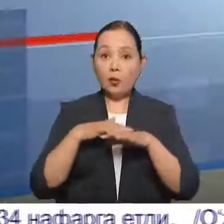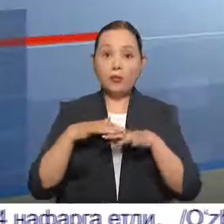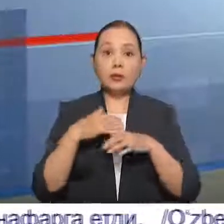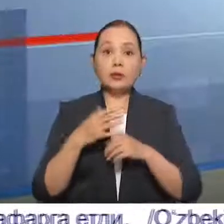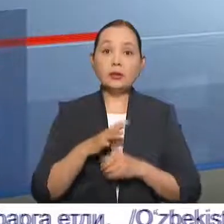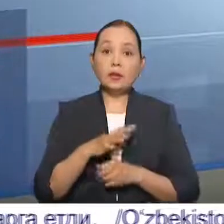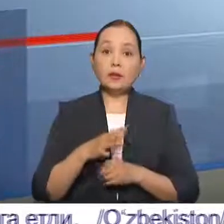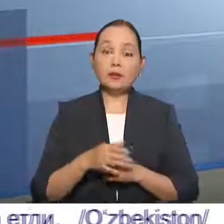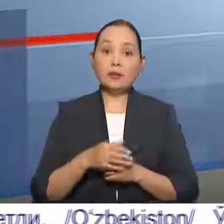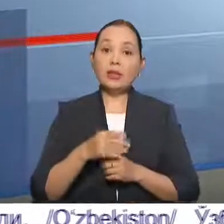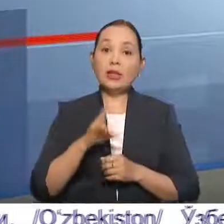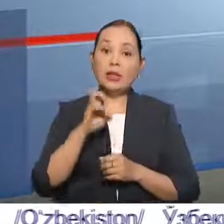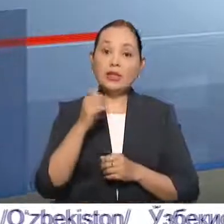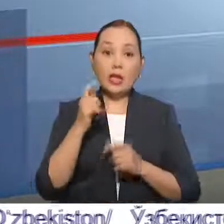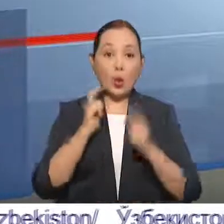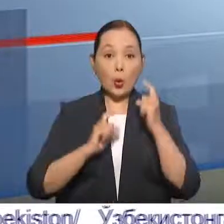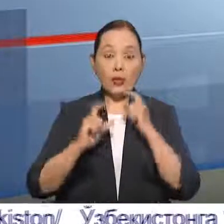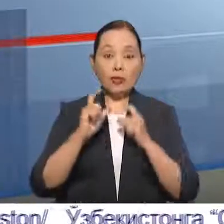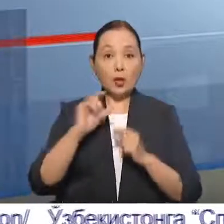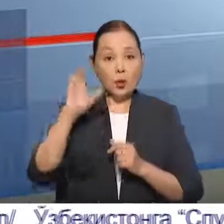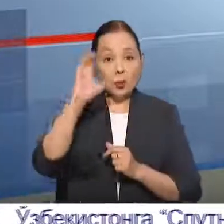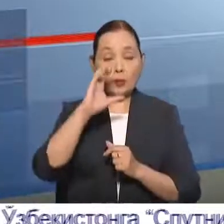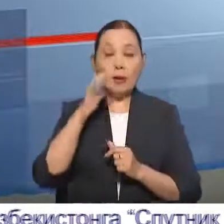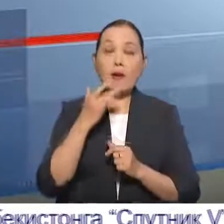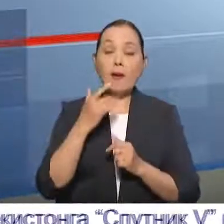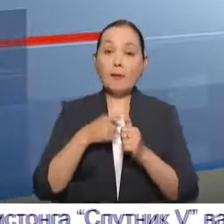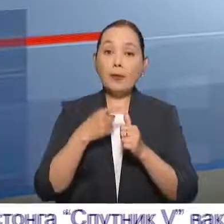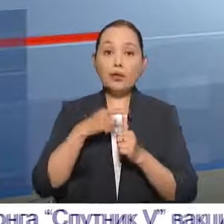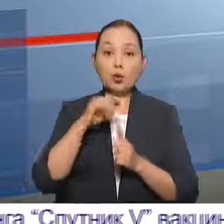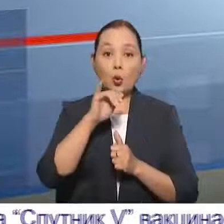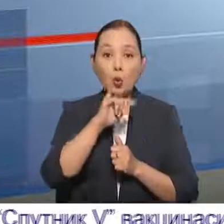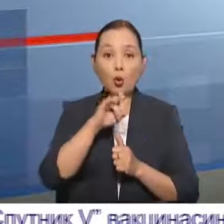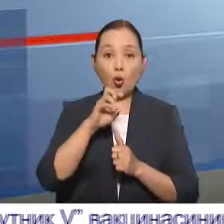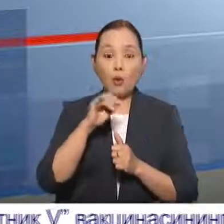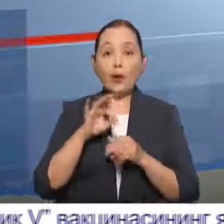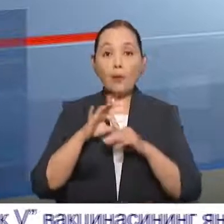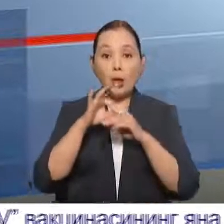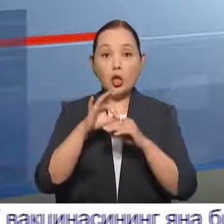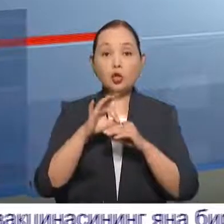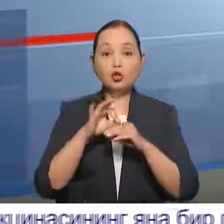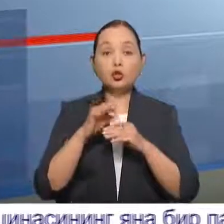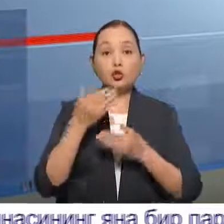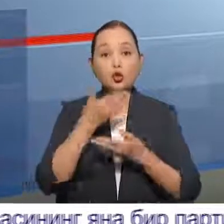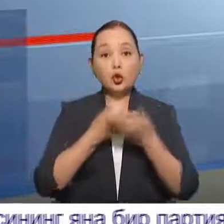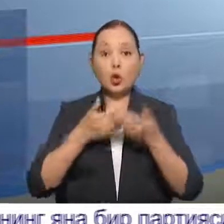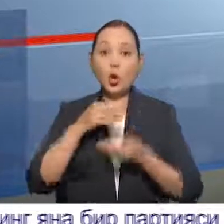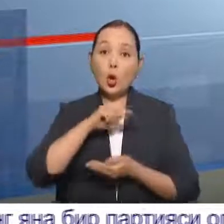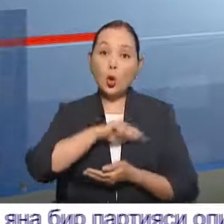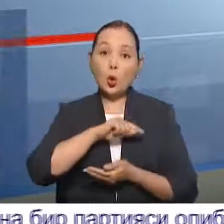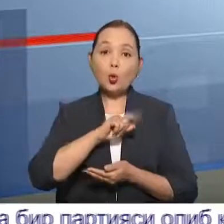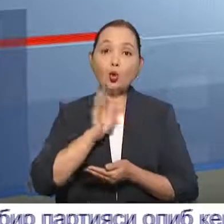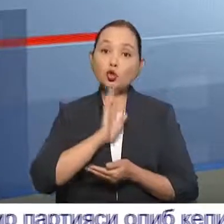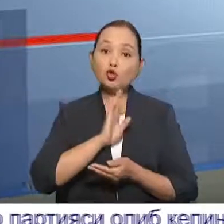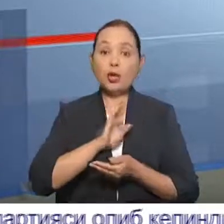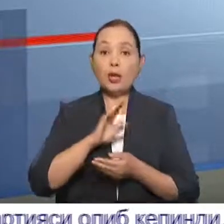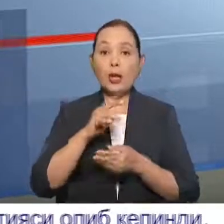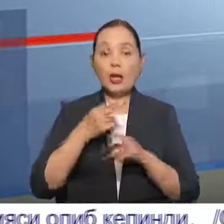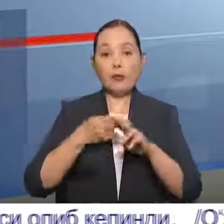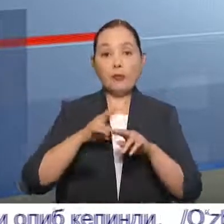в национальном университете узбекистана имени мирзо улугбека прошел круглый стол на тему роль женщины в народной